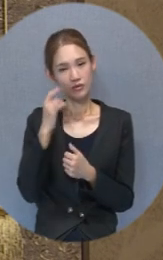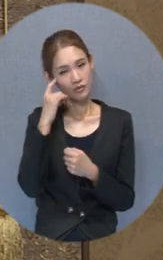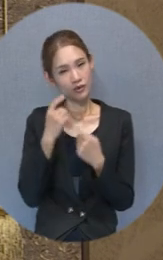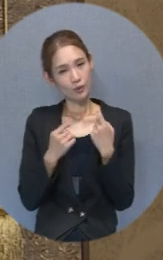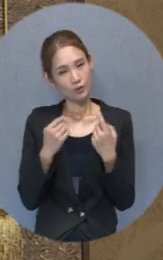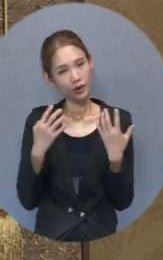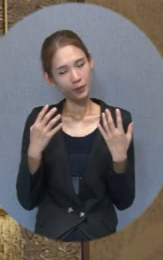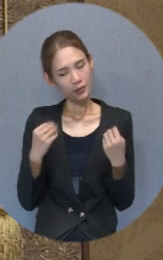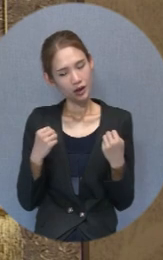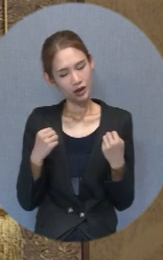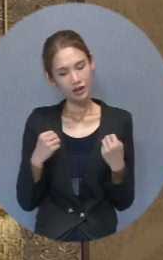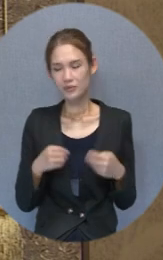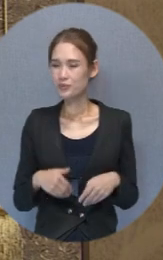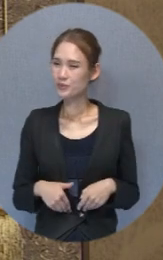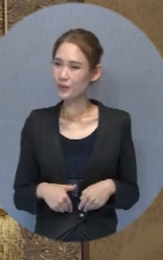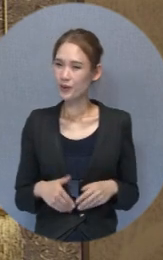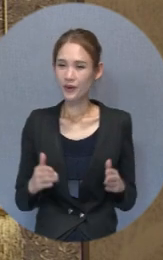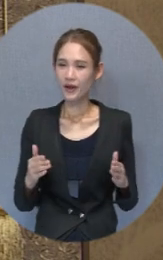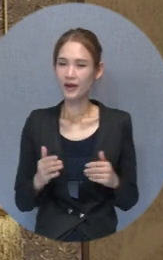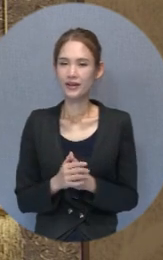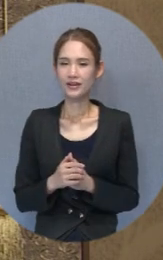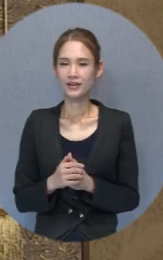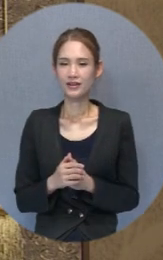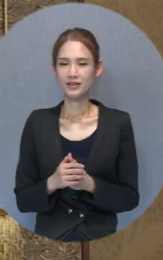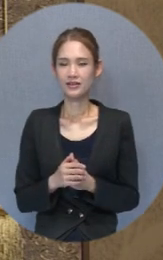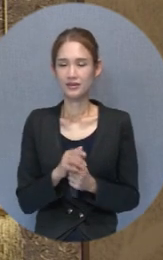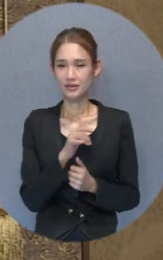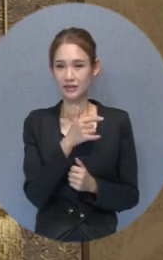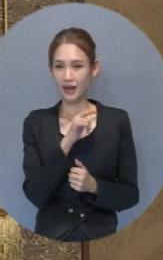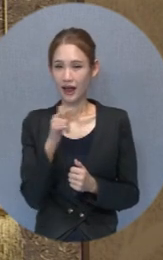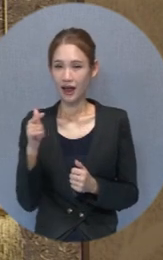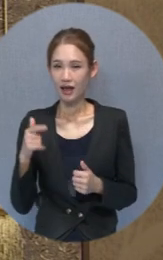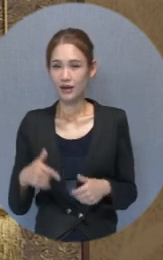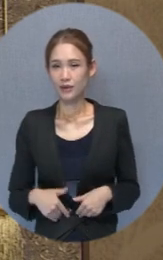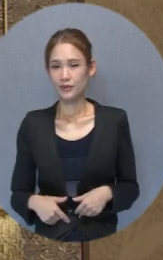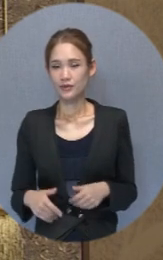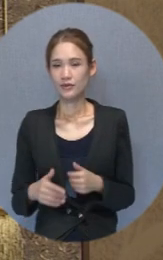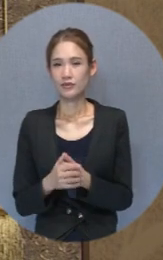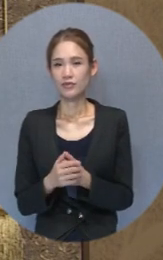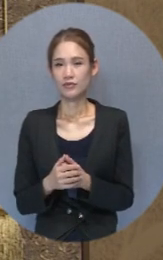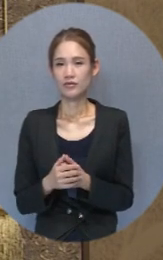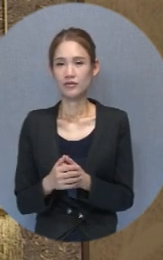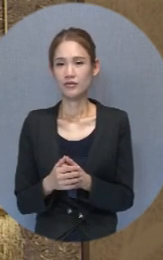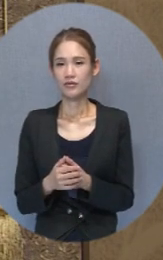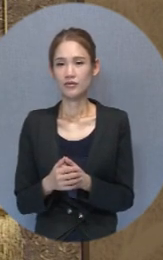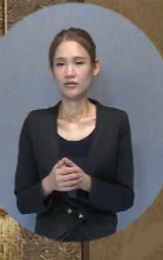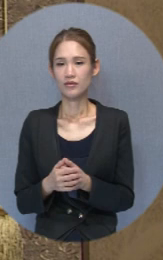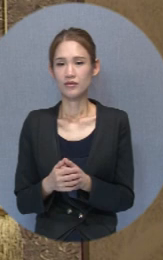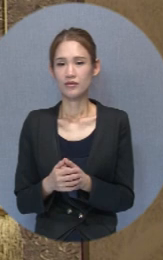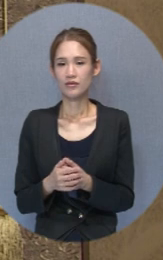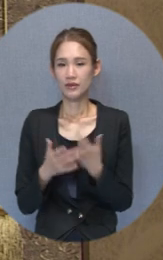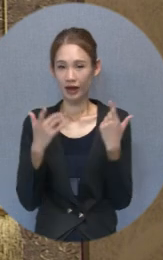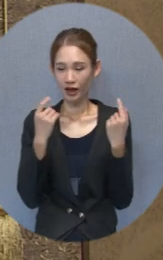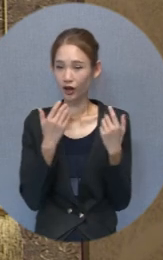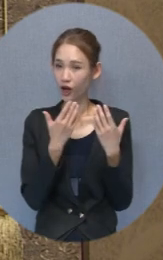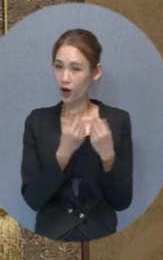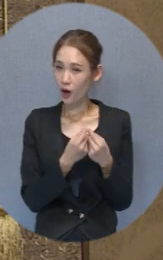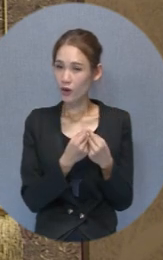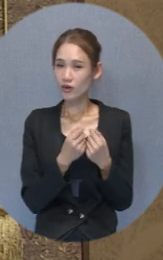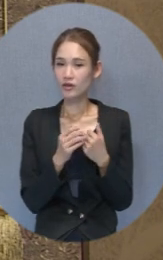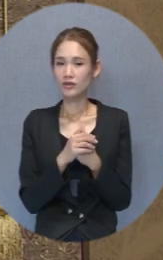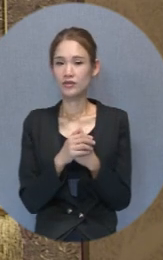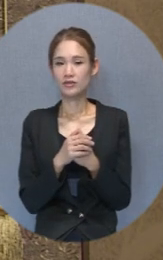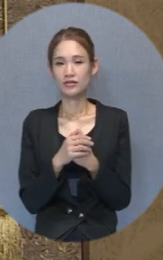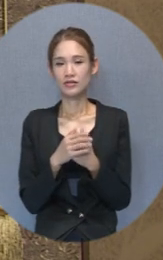많이 필요하지는 않아요. 네. 다양한 게 필요한 거예요. 그래서 그런 경우에는 뭐